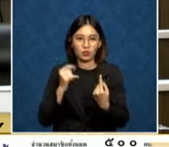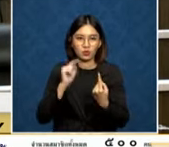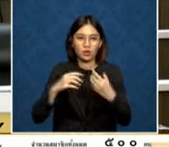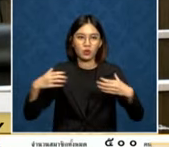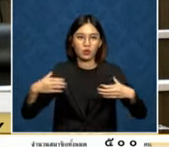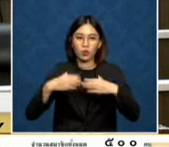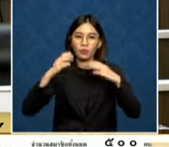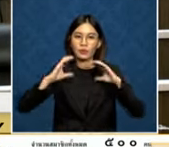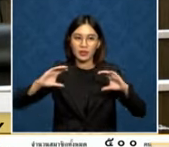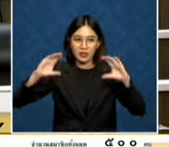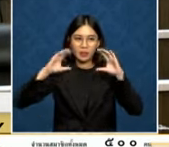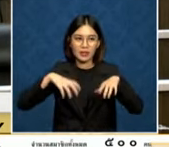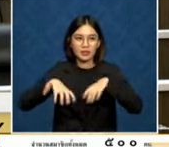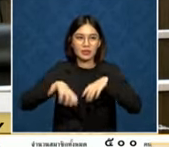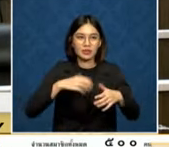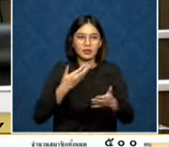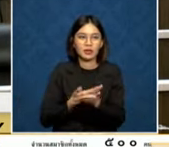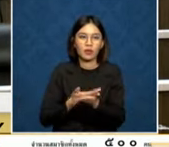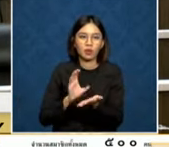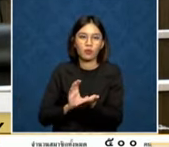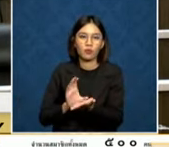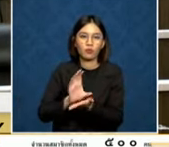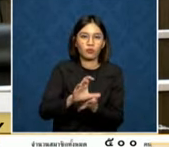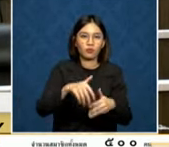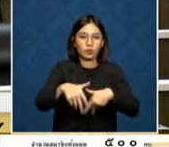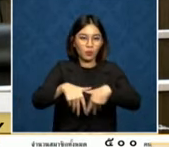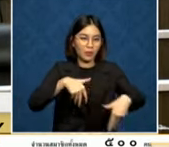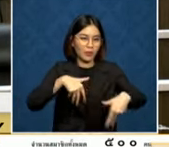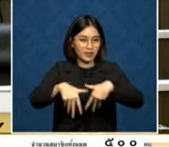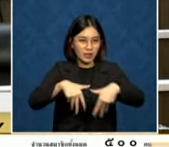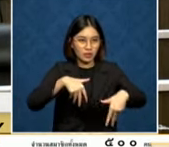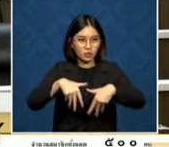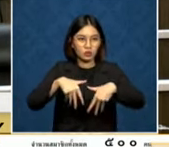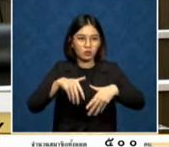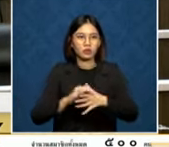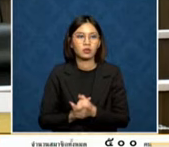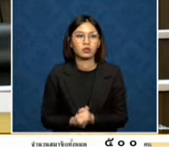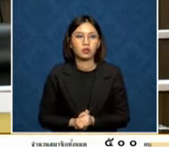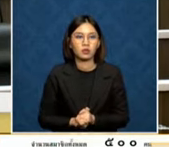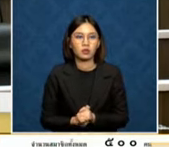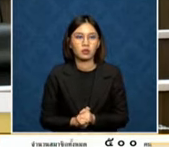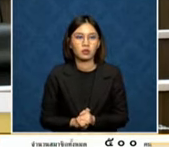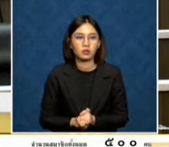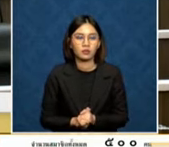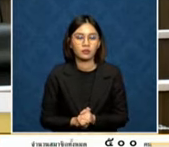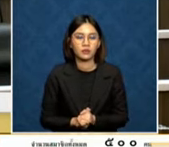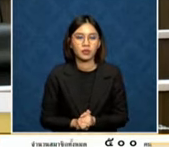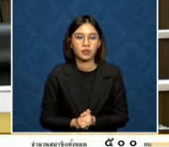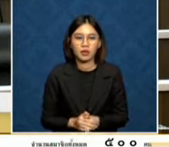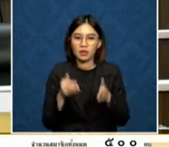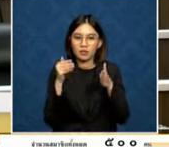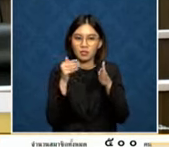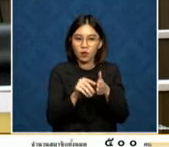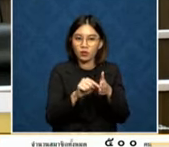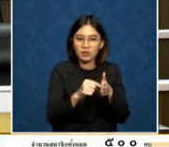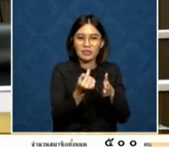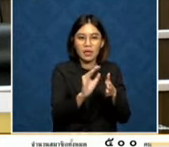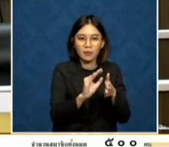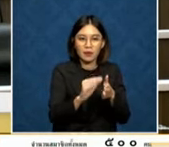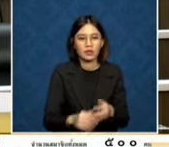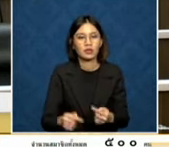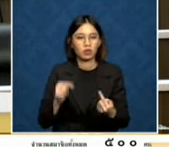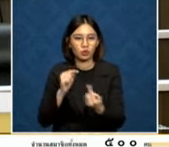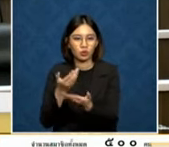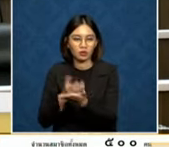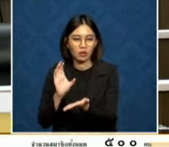รัฐบาลค่ะจัดสรรงบประมาณลงไปยังพี่น้องประชาชนไม่กระจกตัวเน้นงบลงทุนด้านการ